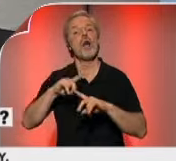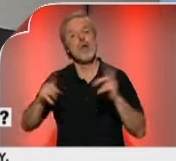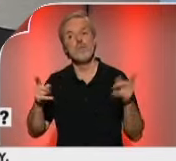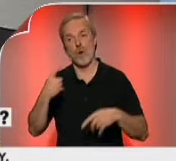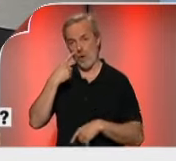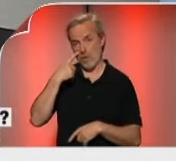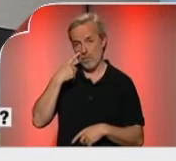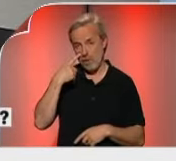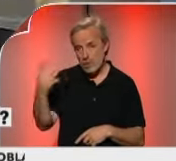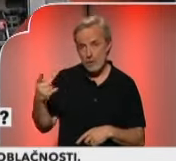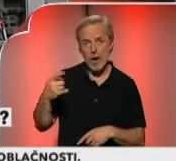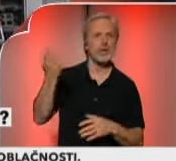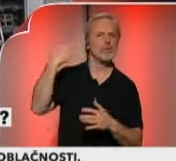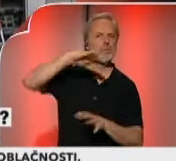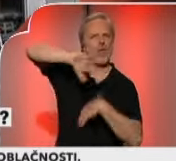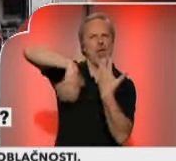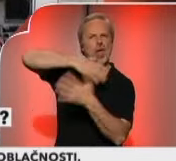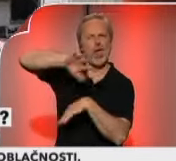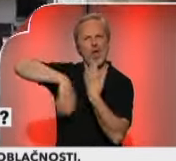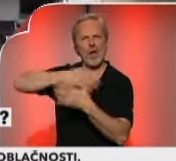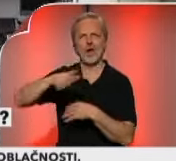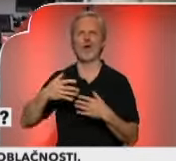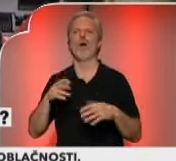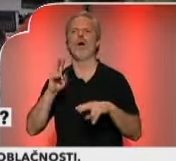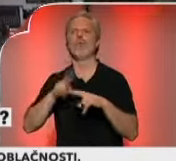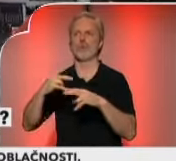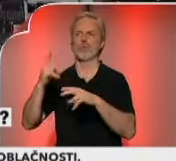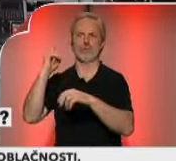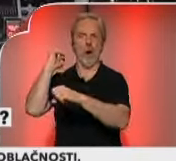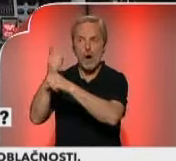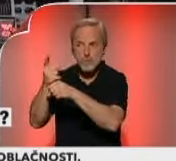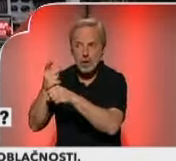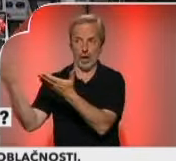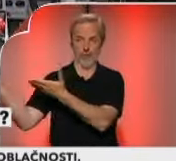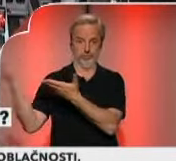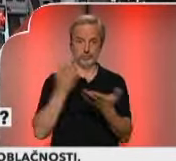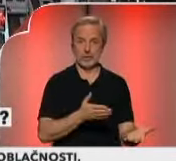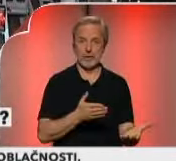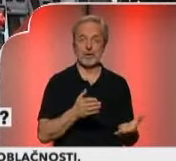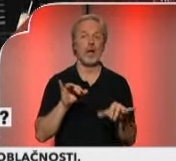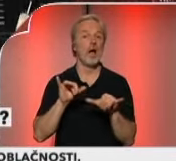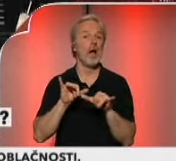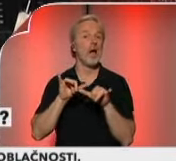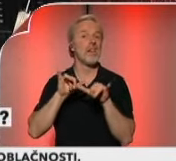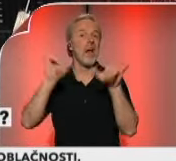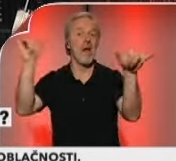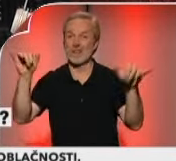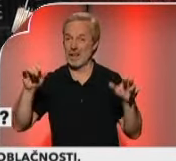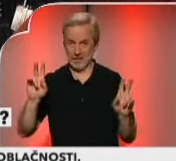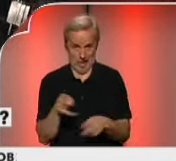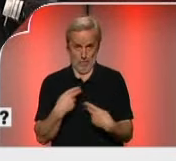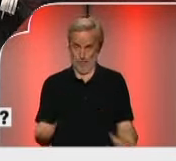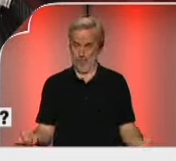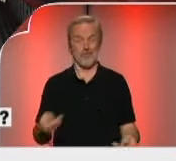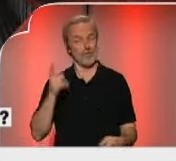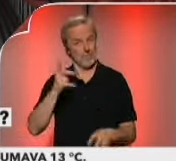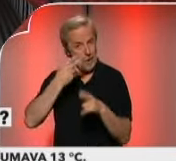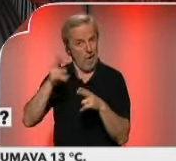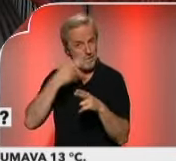příběh okolo toho že ta letadla prostě dlouho nelétala je tam spoustu závad Takže těch pochybností je Celá řada Myslím si